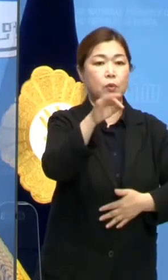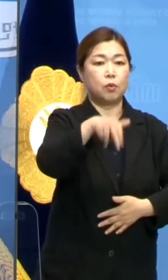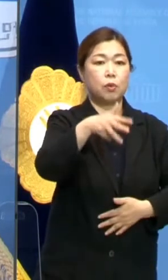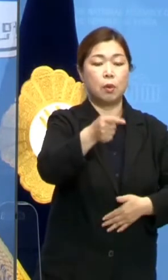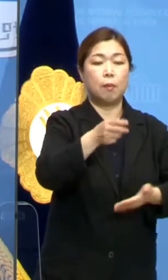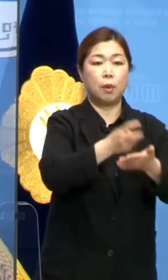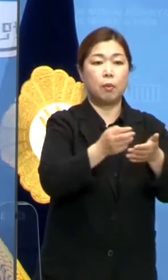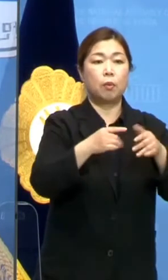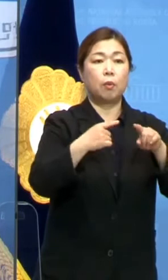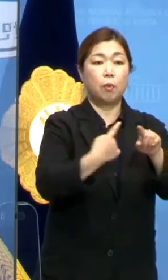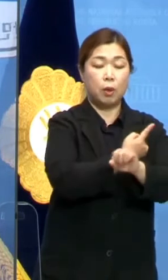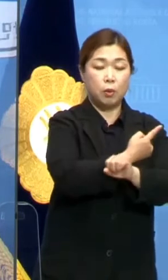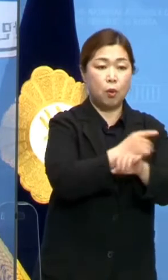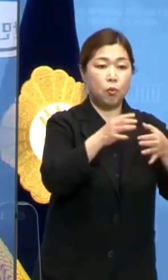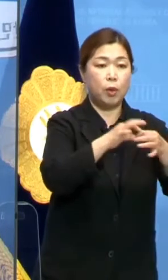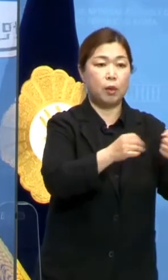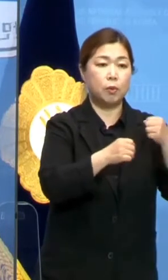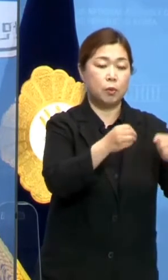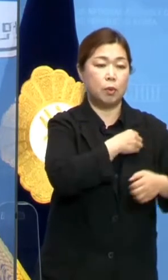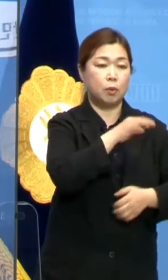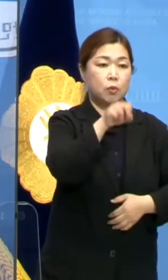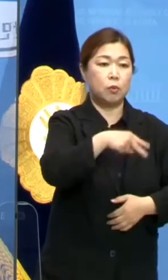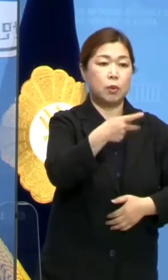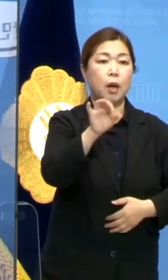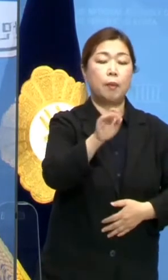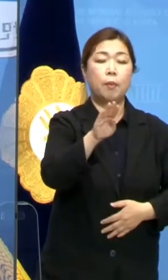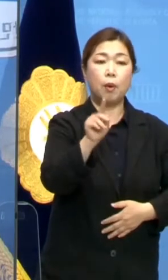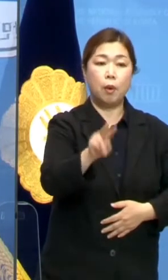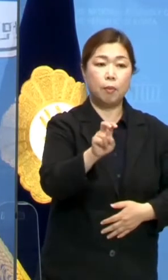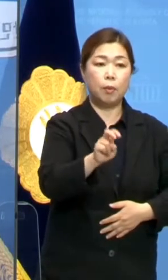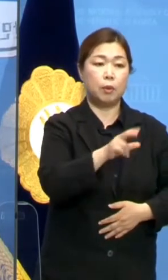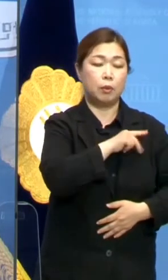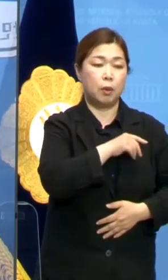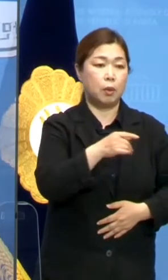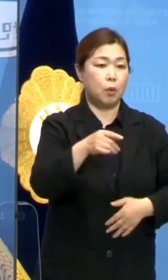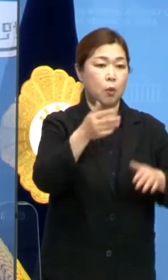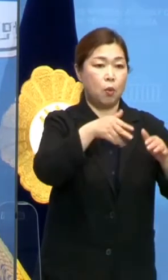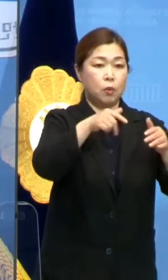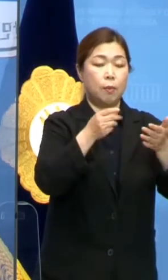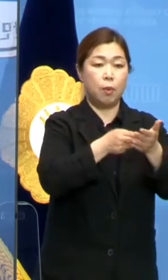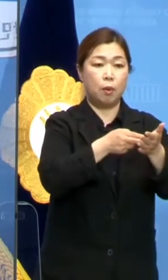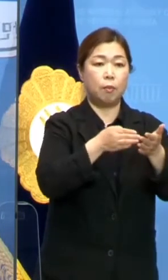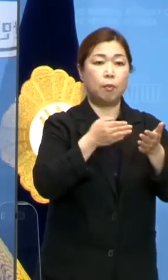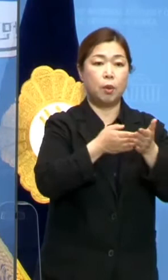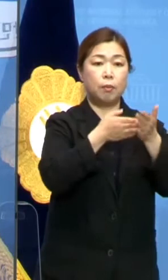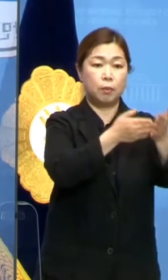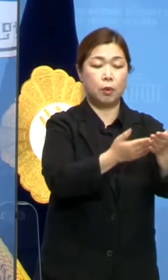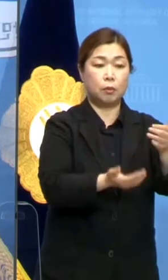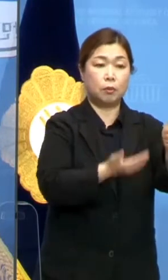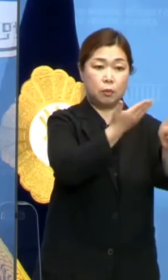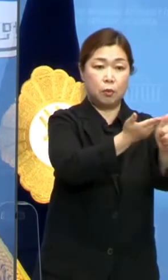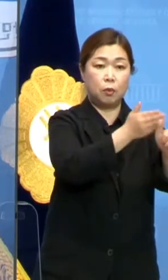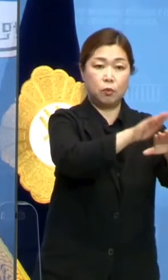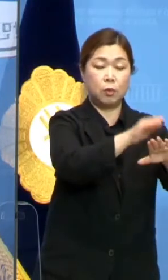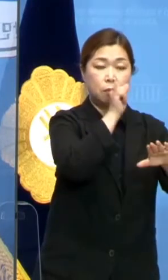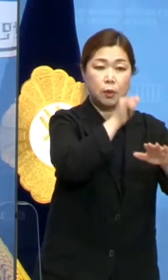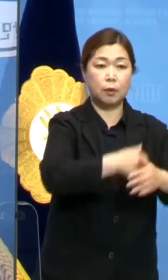개정안 외에 국민의힘 소속 유상범 의원이 발의한 공수처법 개정안도 법안 소위에 계류되어